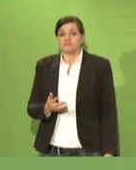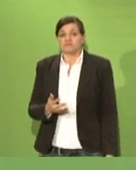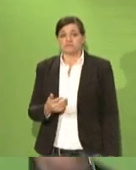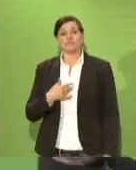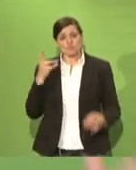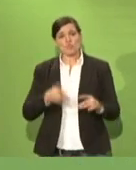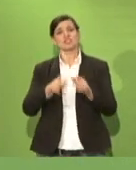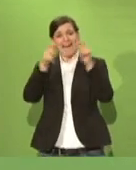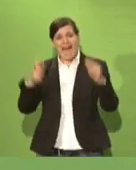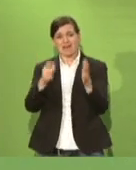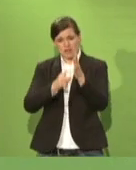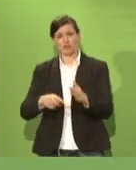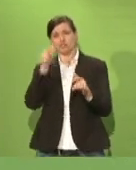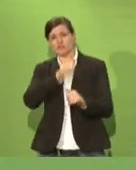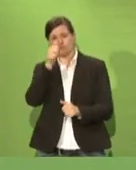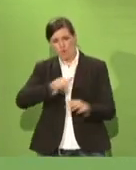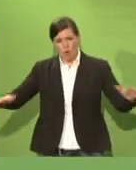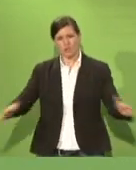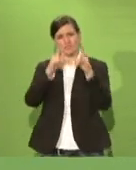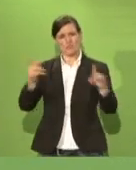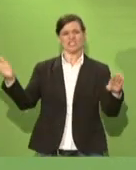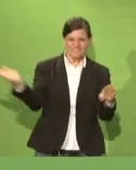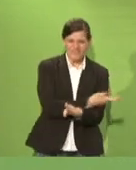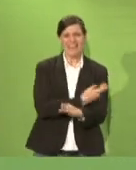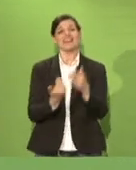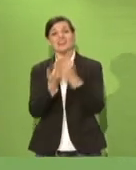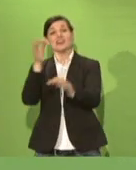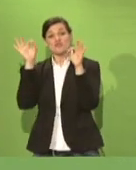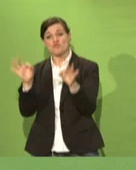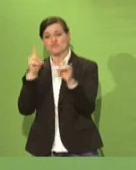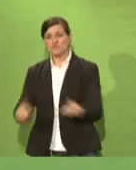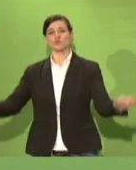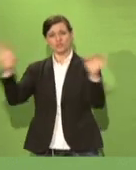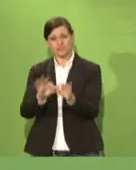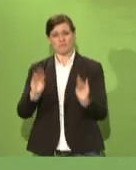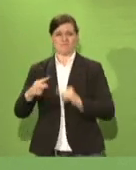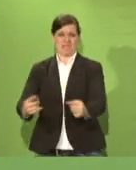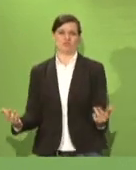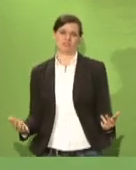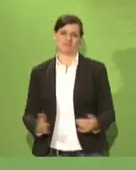schmutzigen Dinger müssen vom Netz und die guten müssen ans Netz. Das ist Industriepolitik.